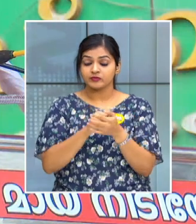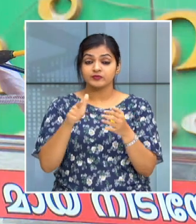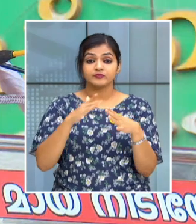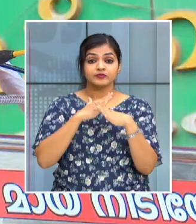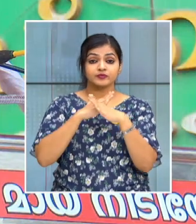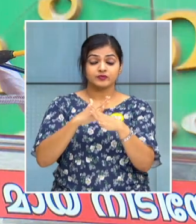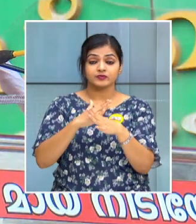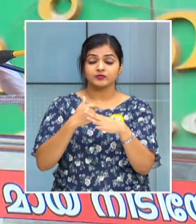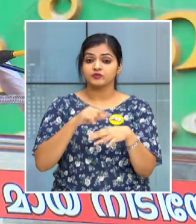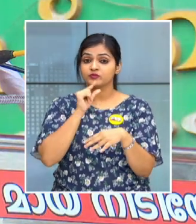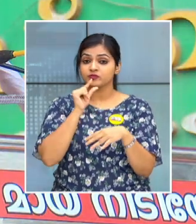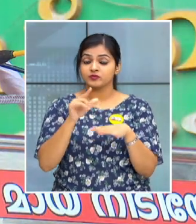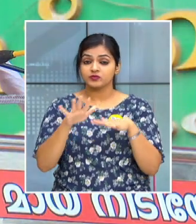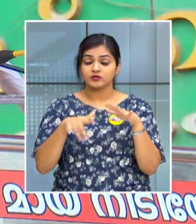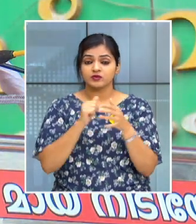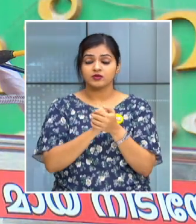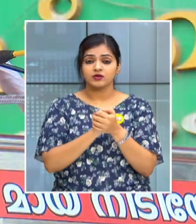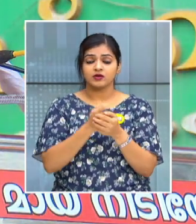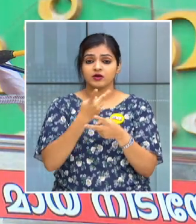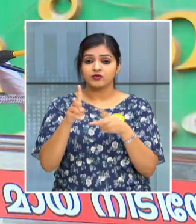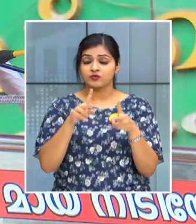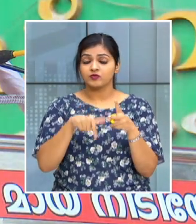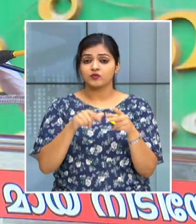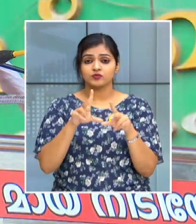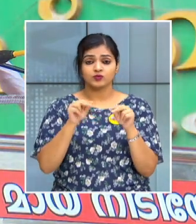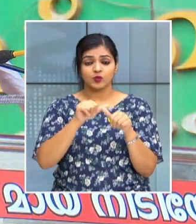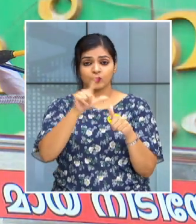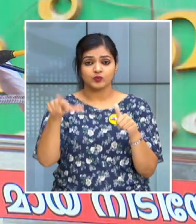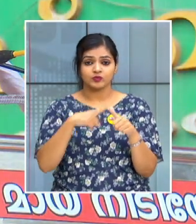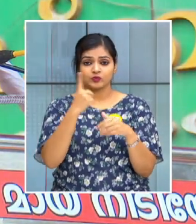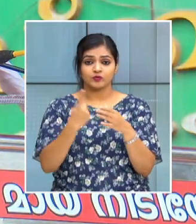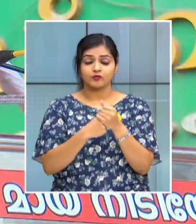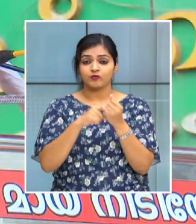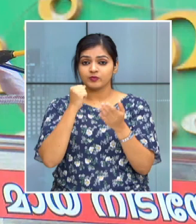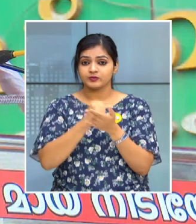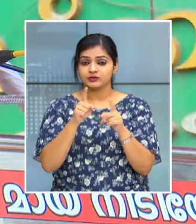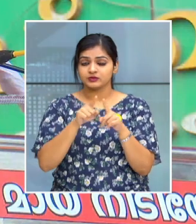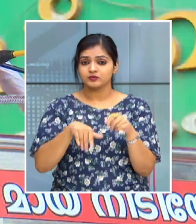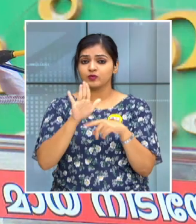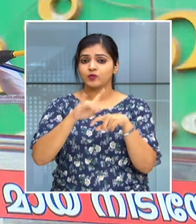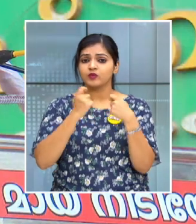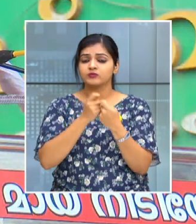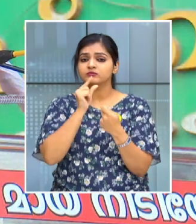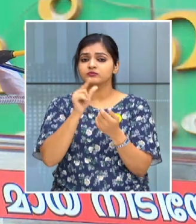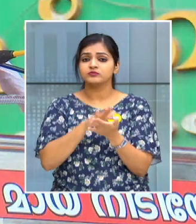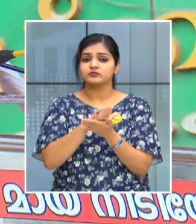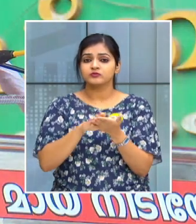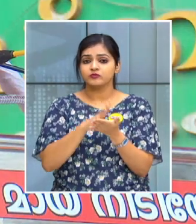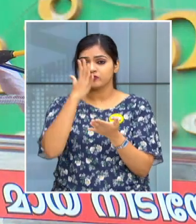അതിനെതിരെ പ്രതികരിക്കേണ്ട മതനിരപേക്ഷമാണെന്ന് പറയുന്ന കോൺഗ്രസ്സിന് പ്രതികരിക്കാൻ കഴിയുന്നില്ല.